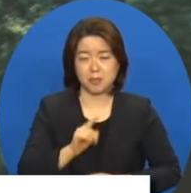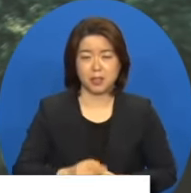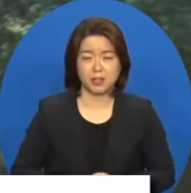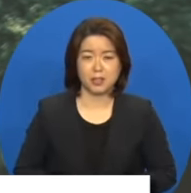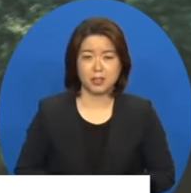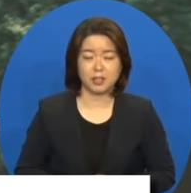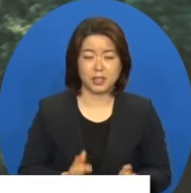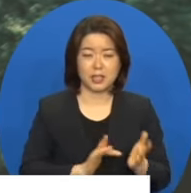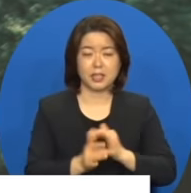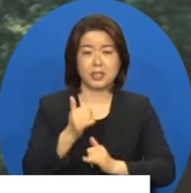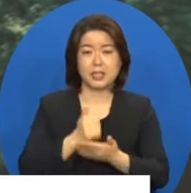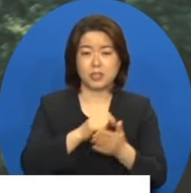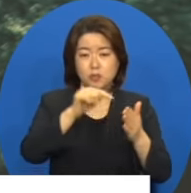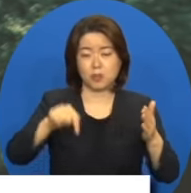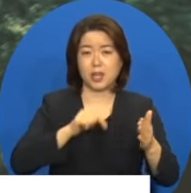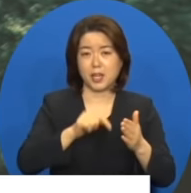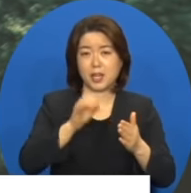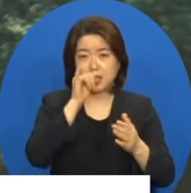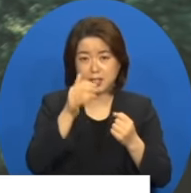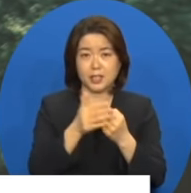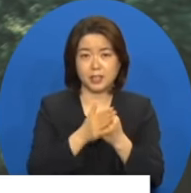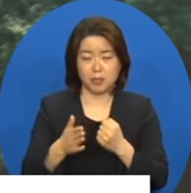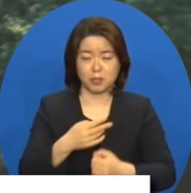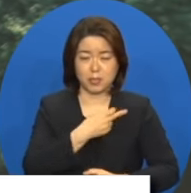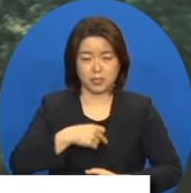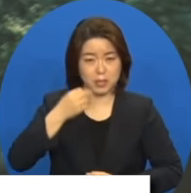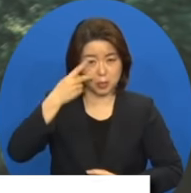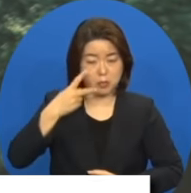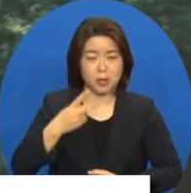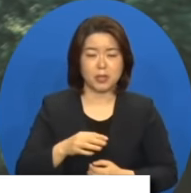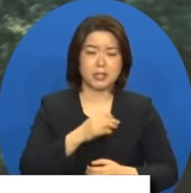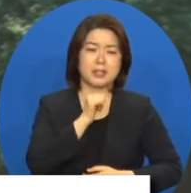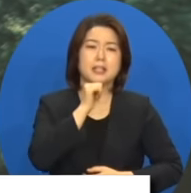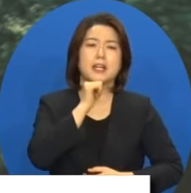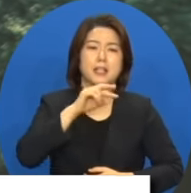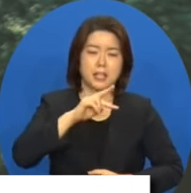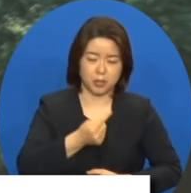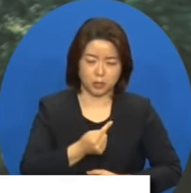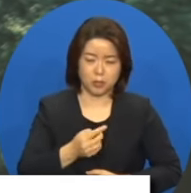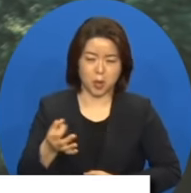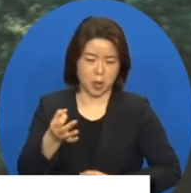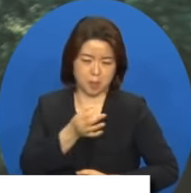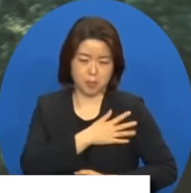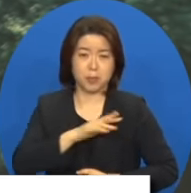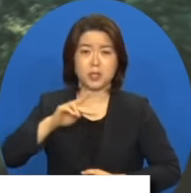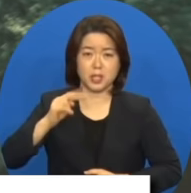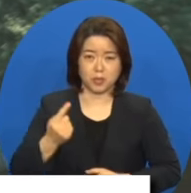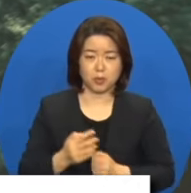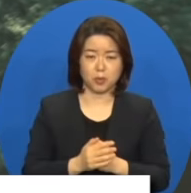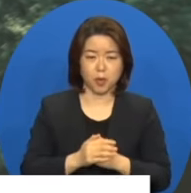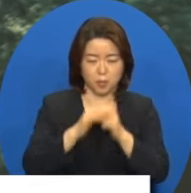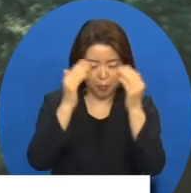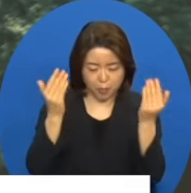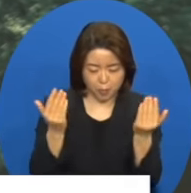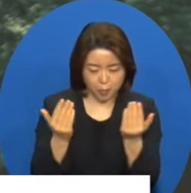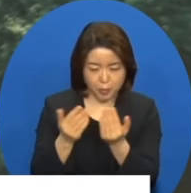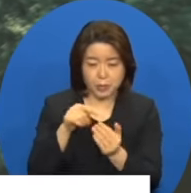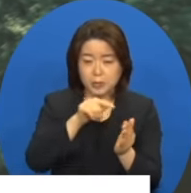예수님 안에 있으니까 사도 바울이 가난해도 부유해도 일체의 비결을